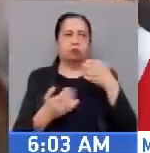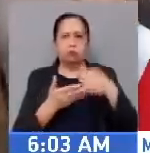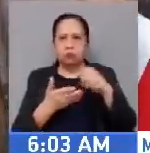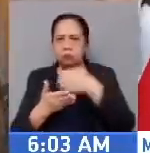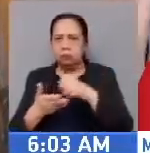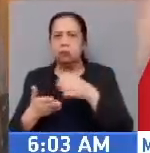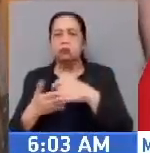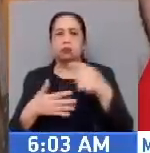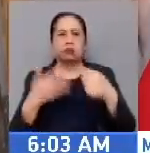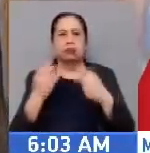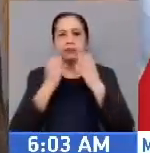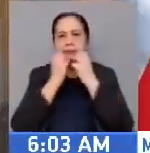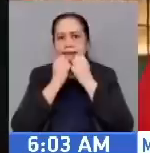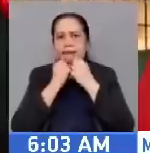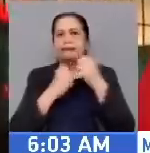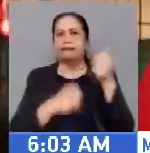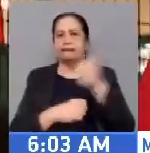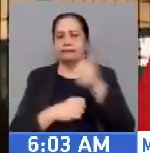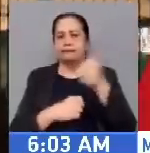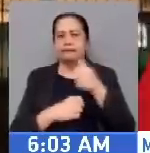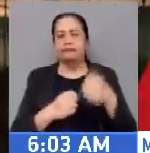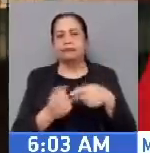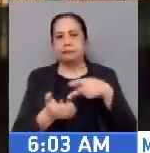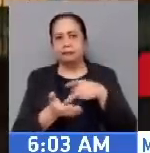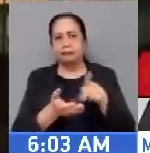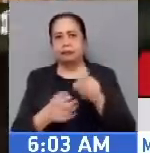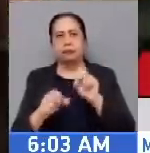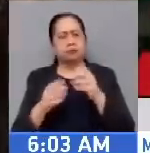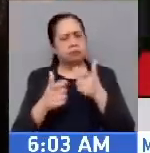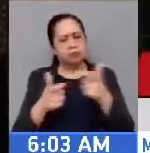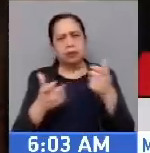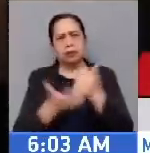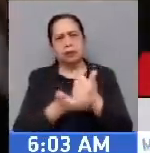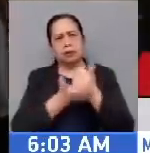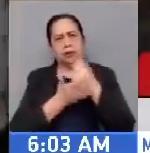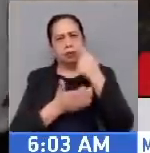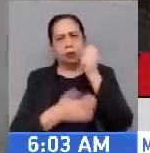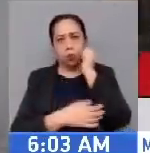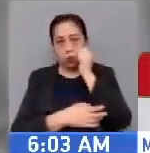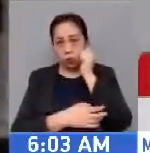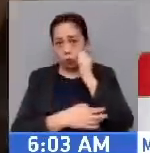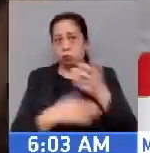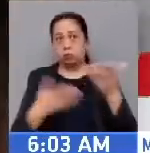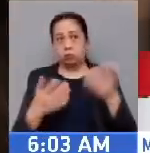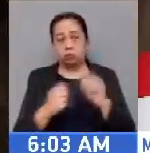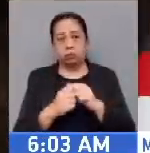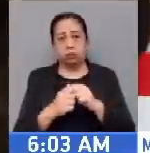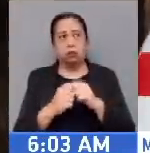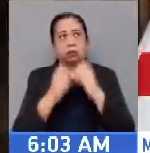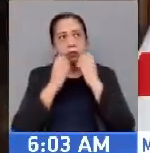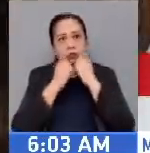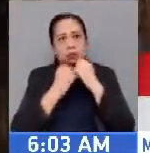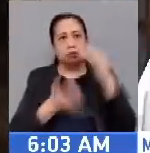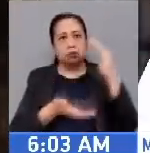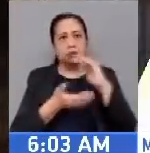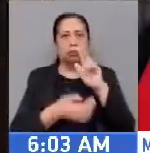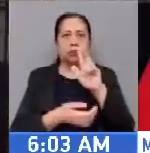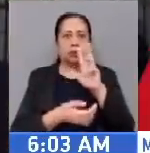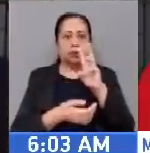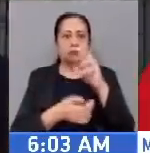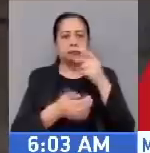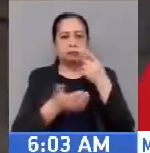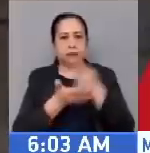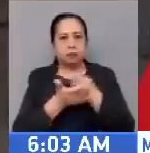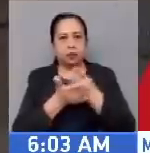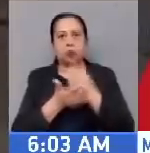sa pamasahe. Malaking bagay po ito sa akin dahil kasi araw-araw. Kaka-minus po ako na 36 pesos araw-araw.